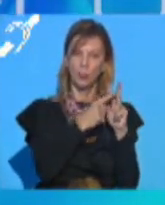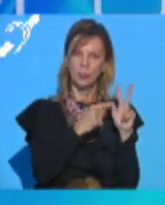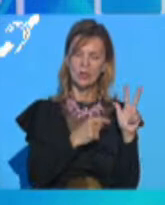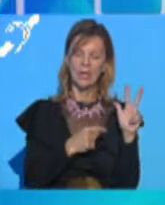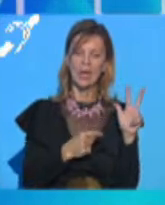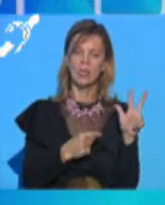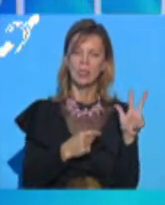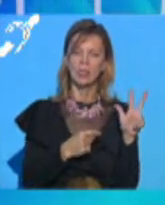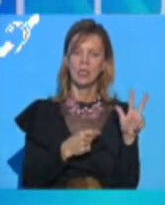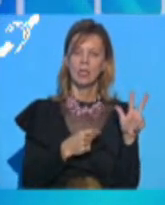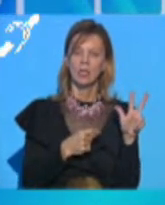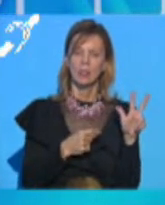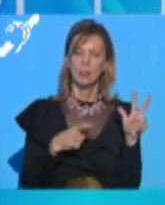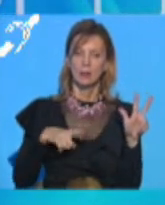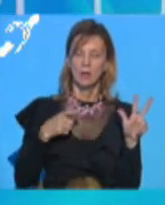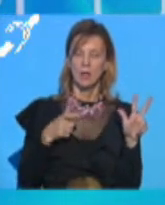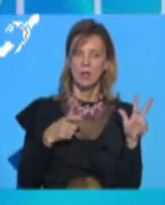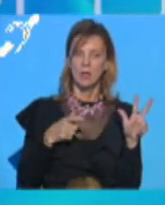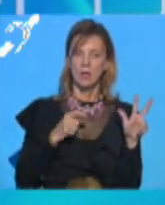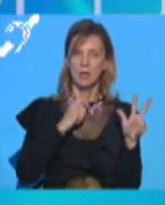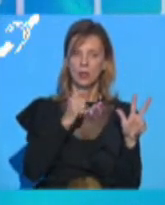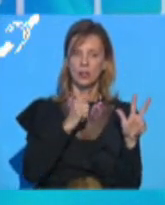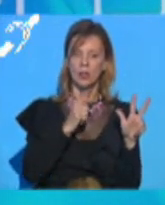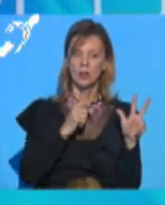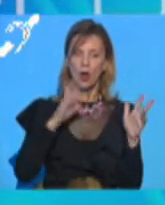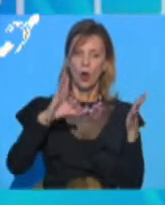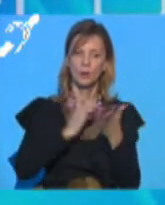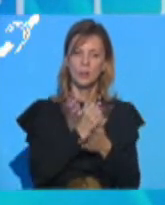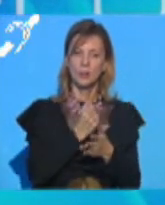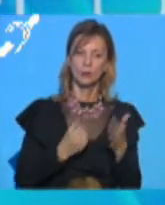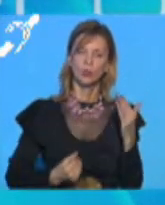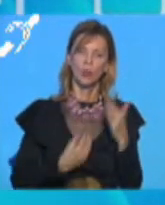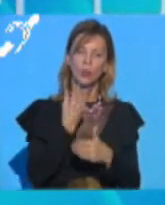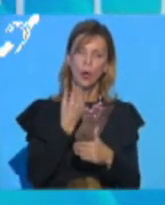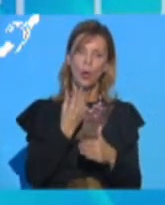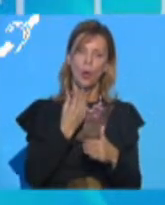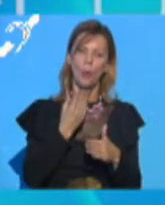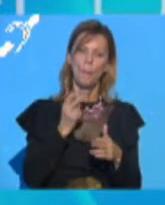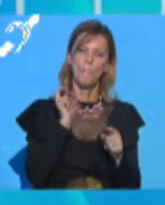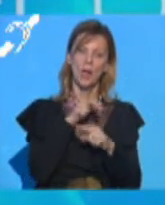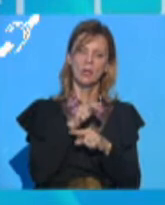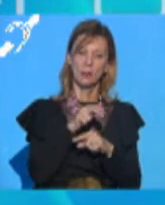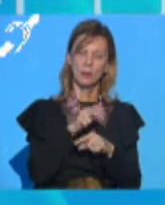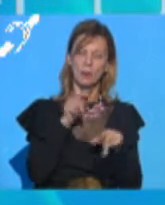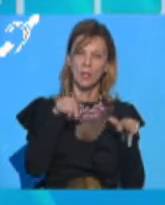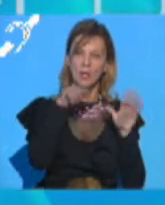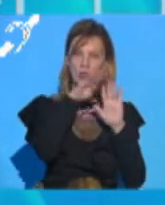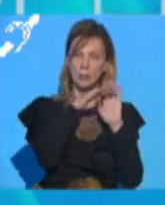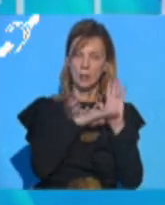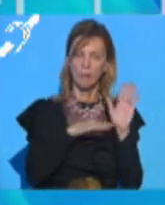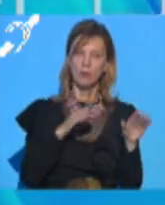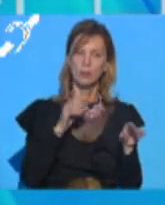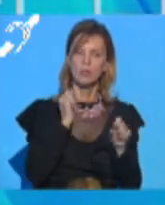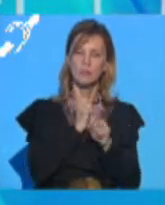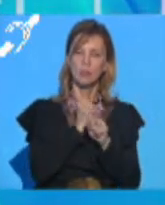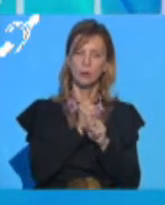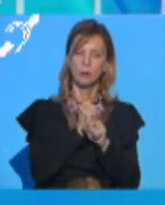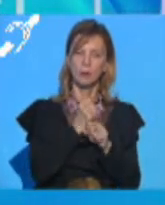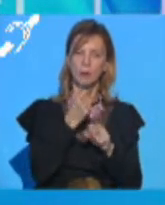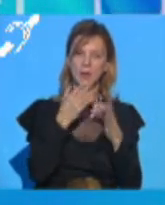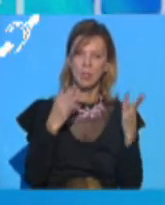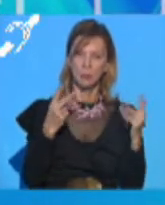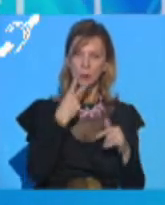topul preferințelor dumneavoastră este ocupat de știrea a obținut o nouă calificare. Acest clasament a fost realizat pe baza numărului de